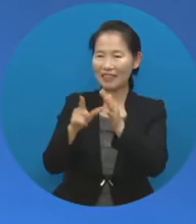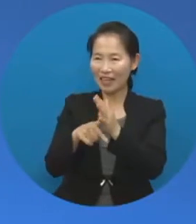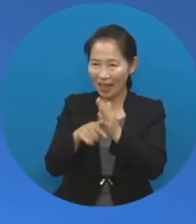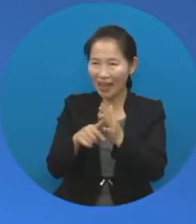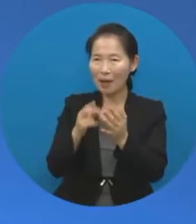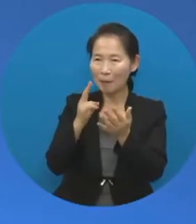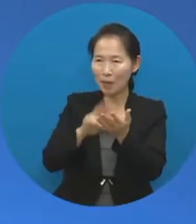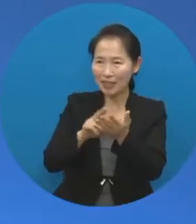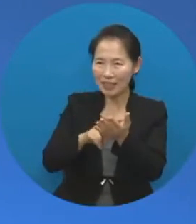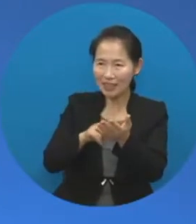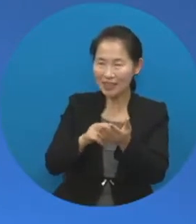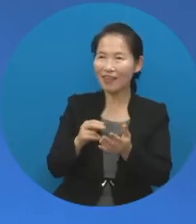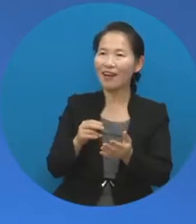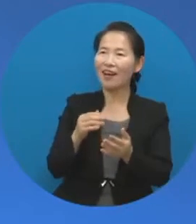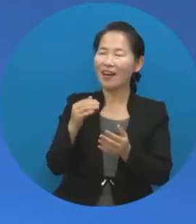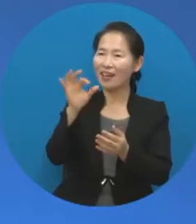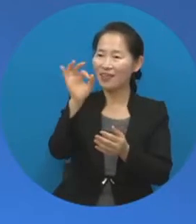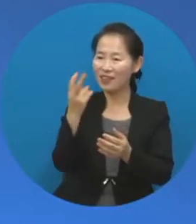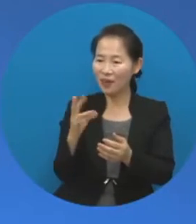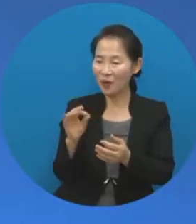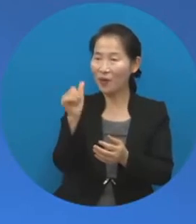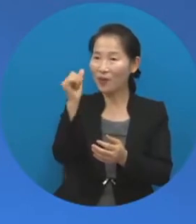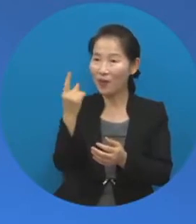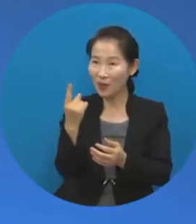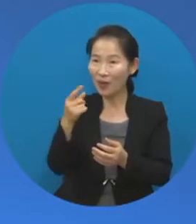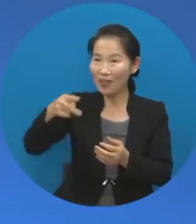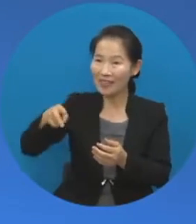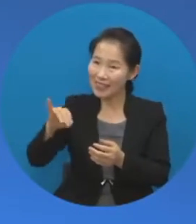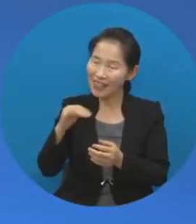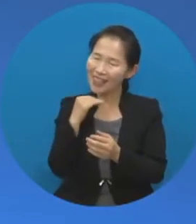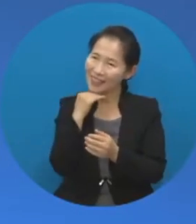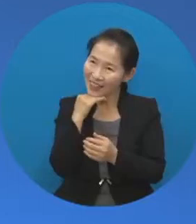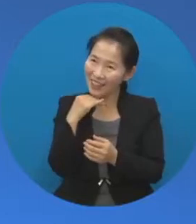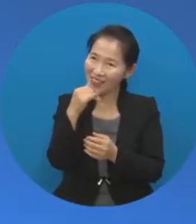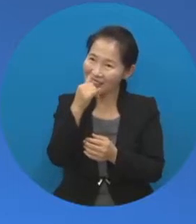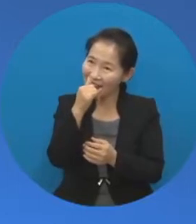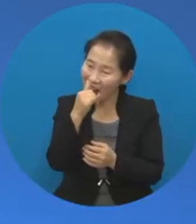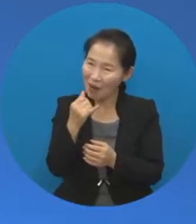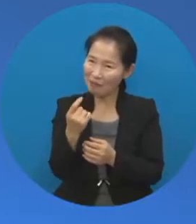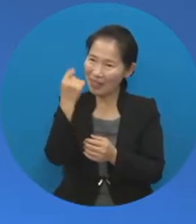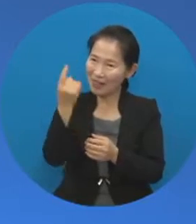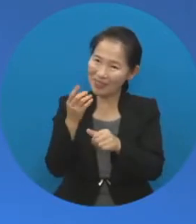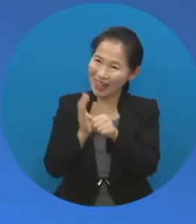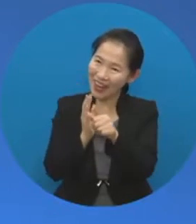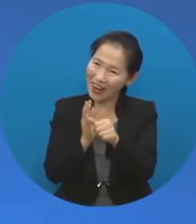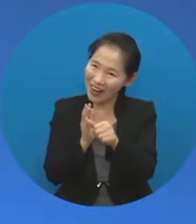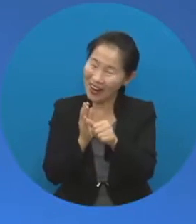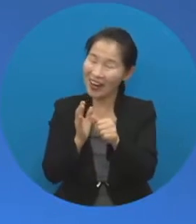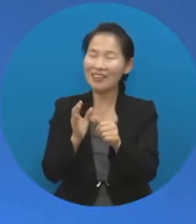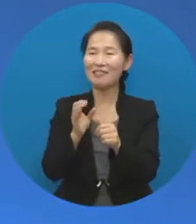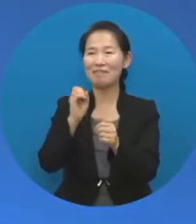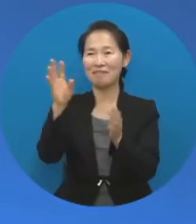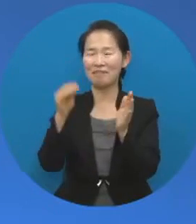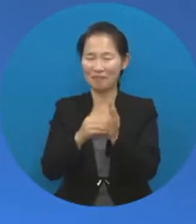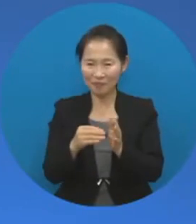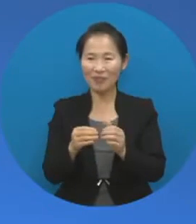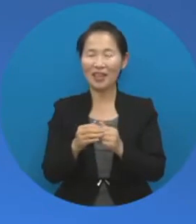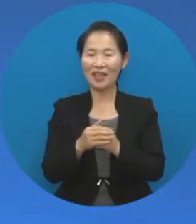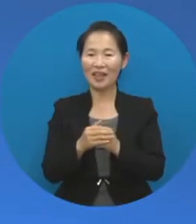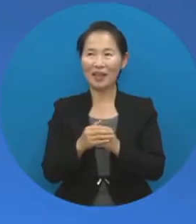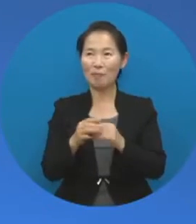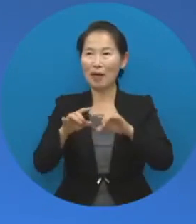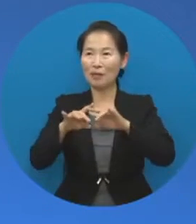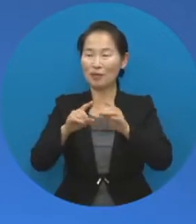씨 기다리고 있어요 빨리 오세요 라고 이제 방송이 나간 거예요. 근데 저는